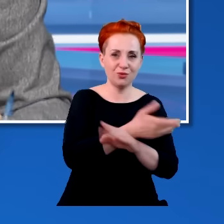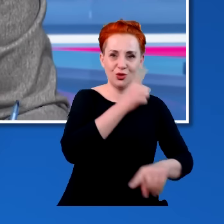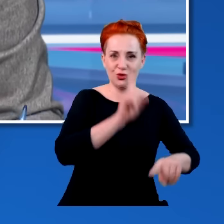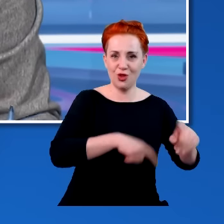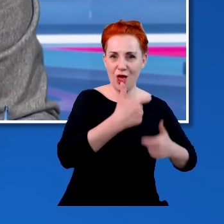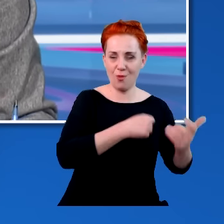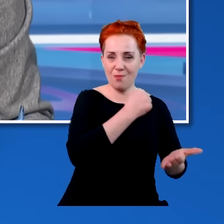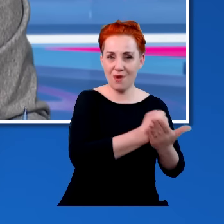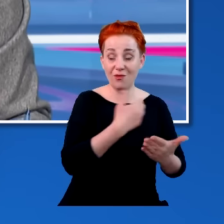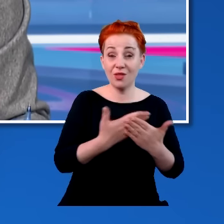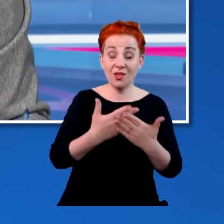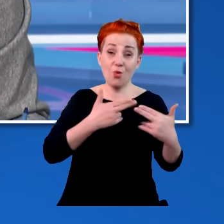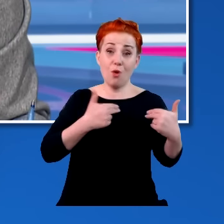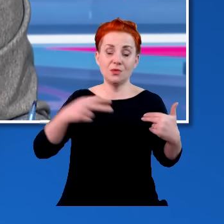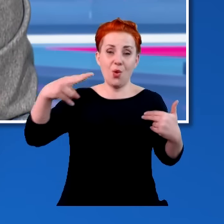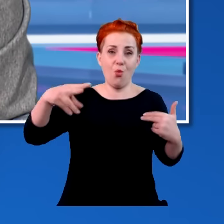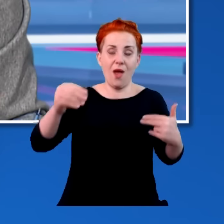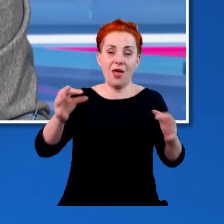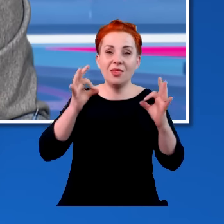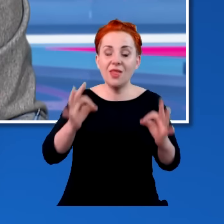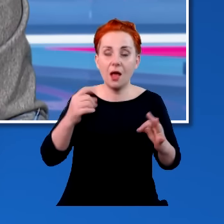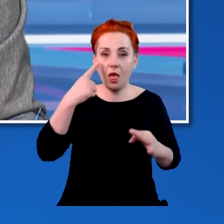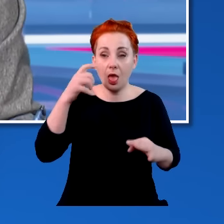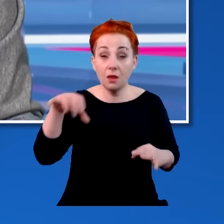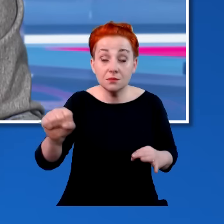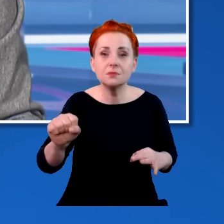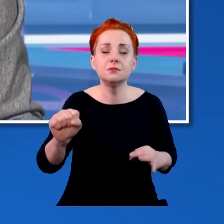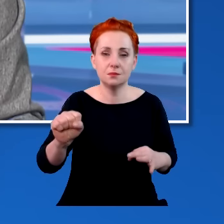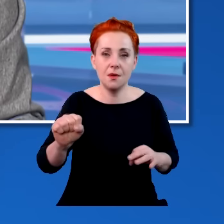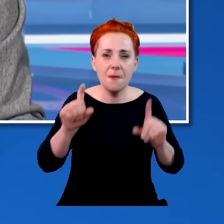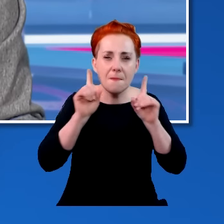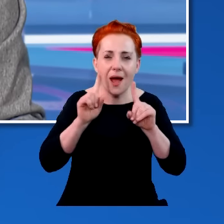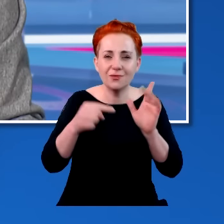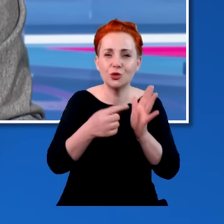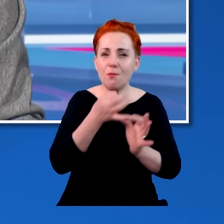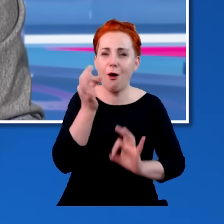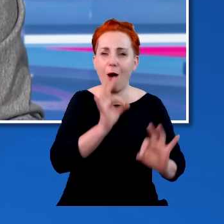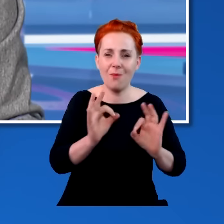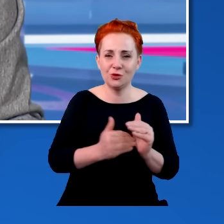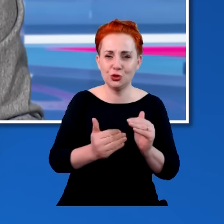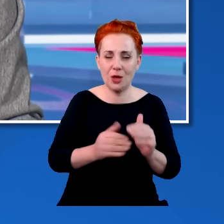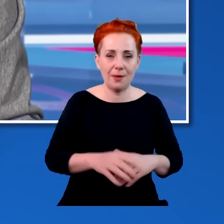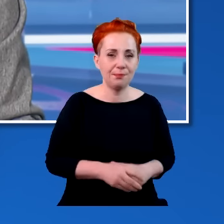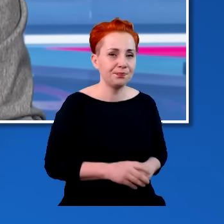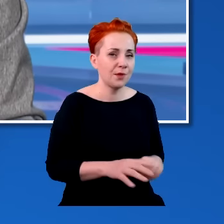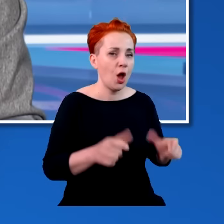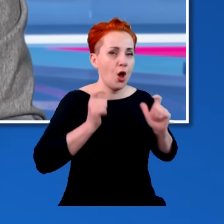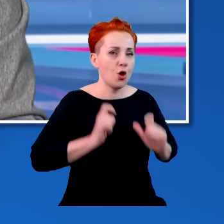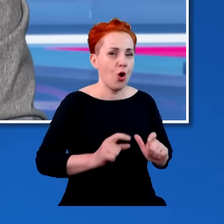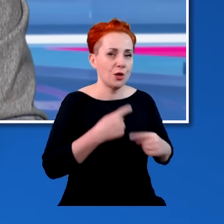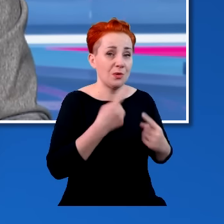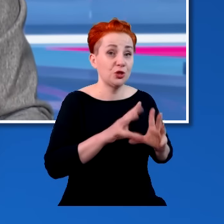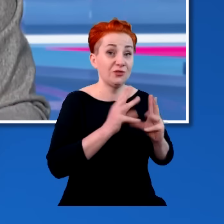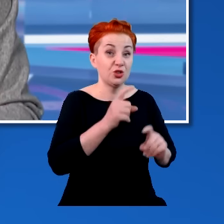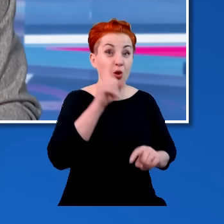i Komisja Europejska dopiero teraz dostrzegła, że rzeczywiście trzeba rolnicy to skorygować. Twierdzą, że w zasadzie wszystko, co złe, to jeszcze przed nimi,